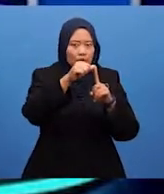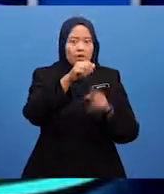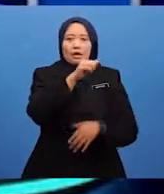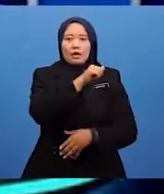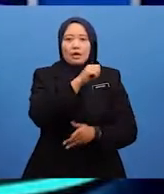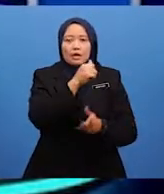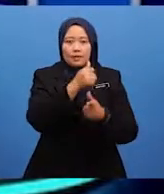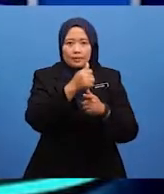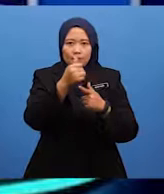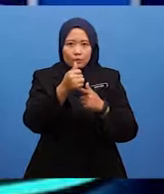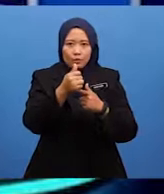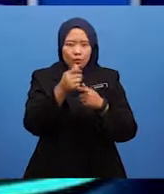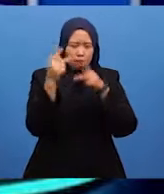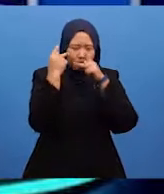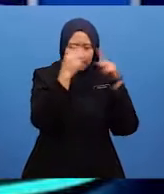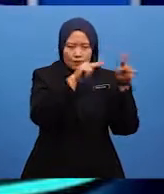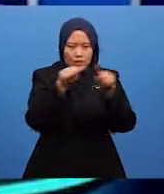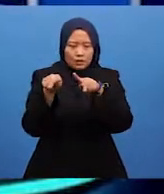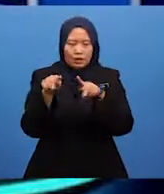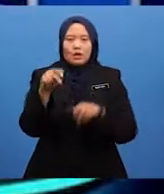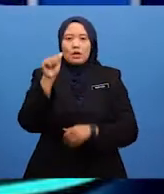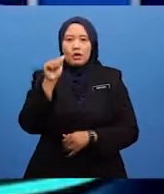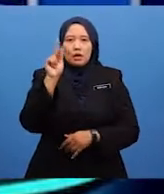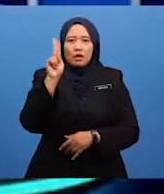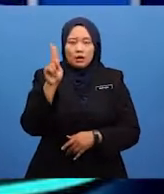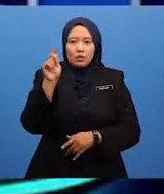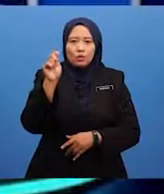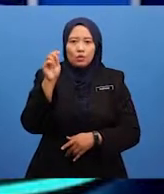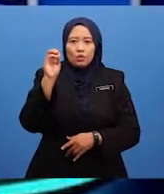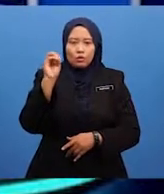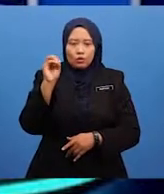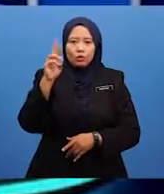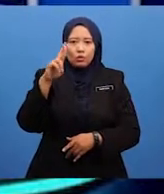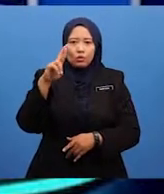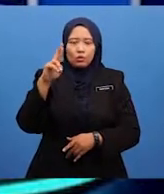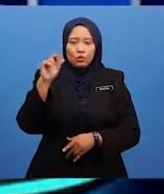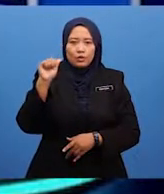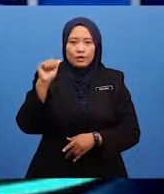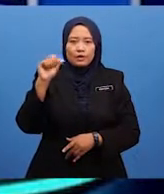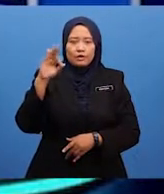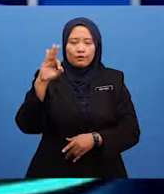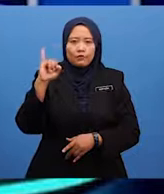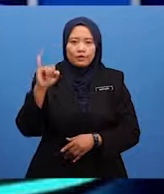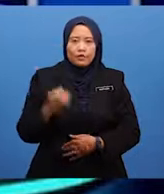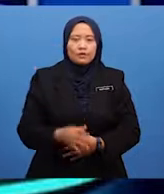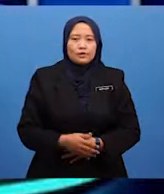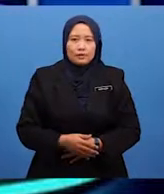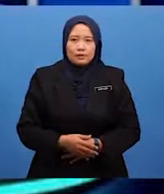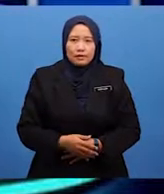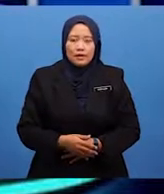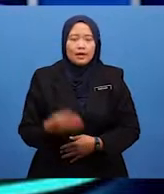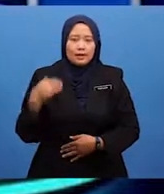ortografik dalam garis lurus selari dengan faksi utama yaitu fraksi X dan juga white